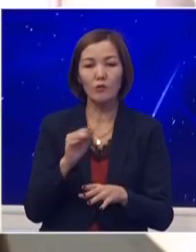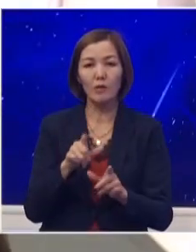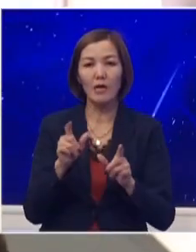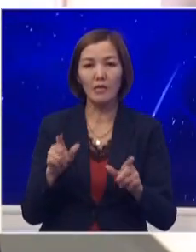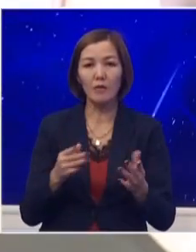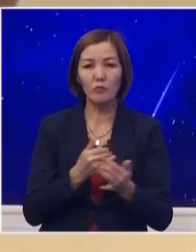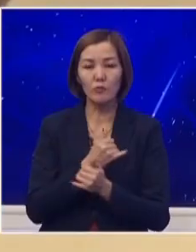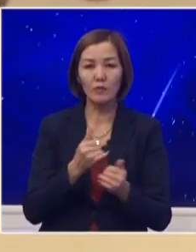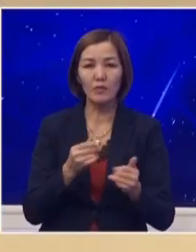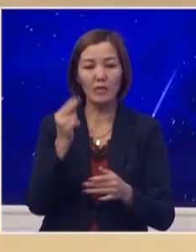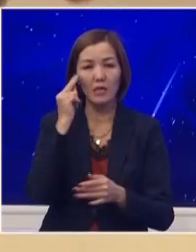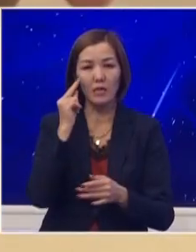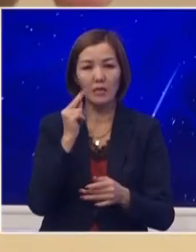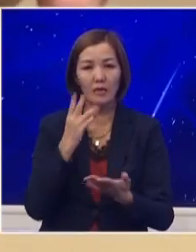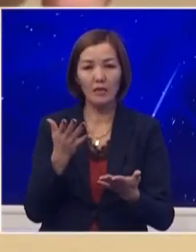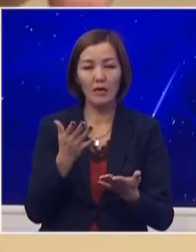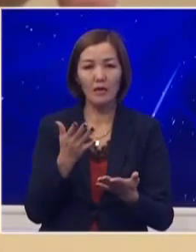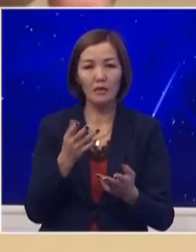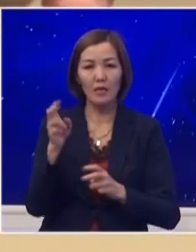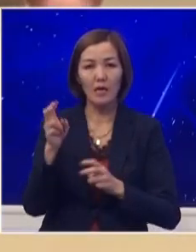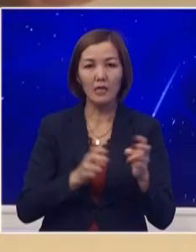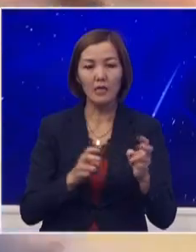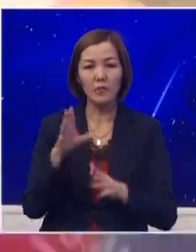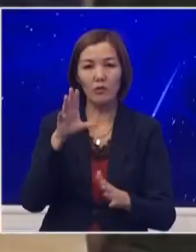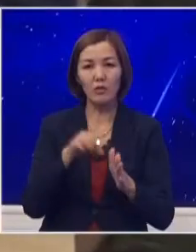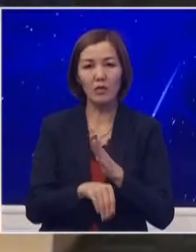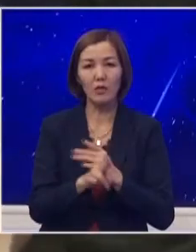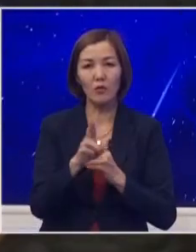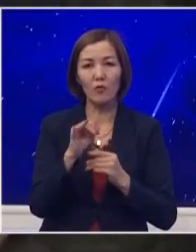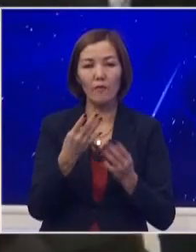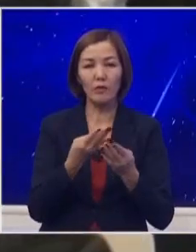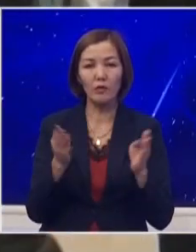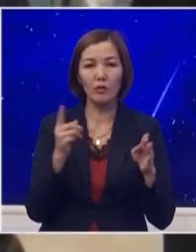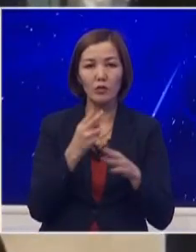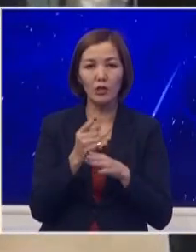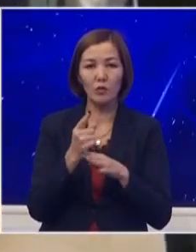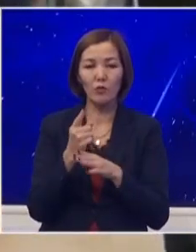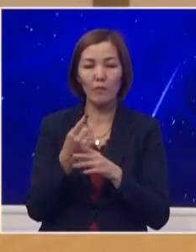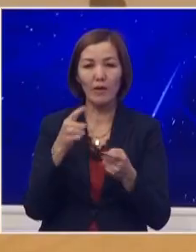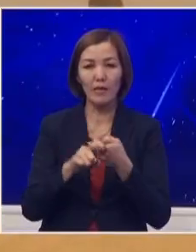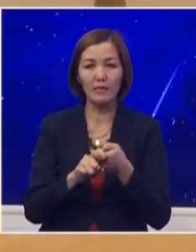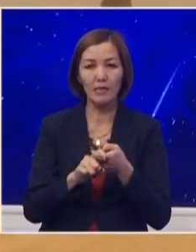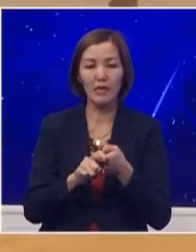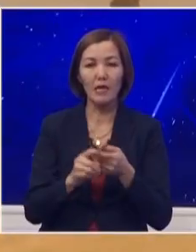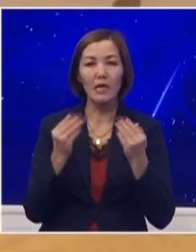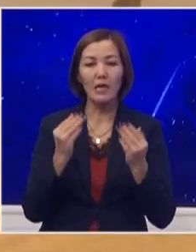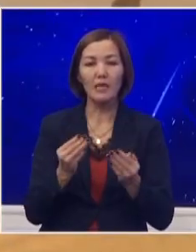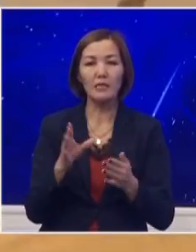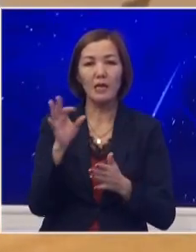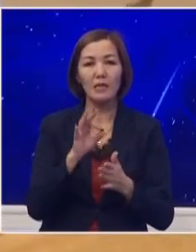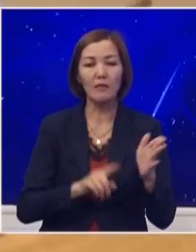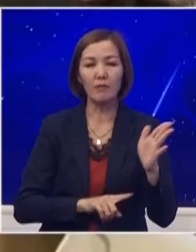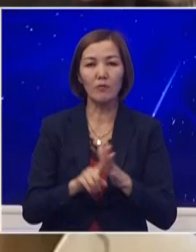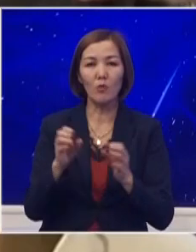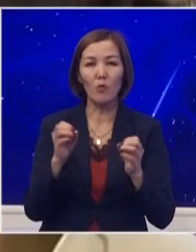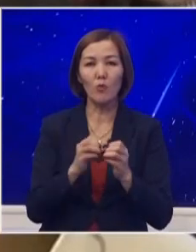жұмыс істейтін Қытайлық Шенчжоудағы Foxconn кәсіпорнында енгізілген COVID-тік шектеулерге байланысты екенін хабарлайды. Мәселен, қазан айының басынан 10-ға